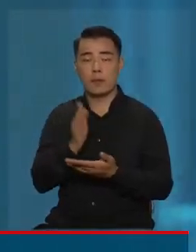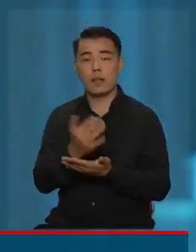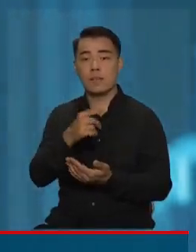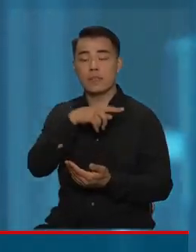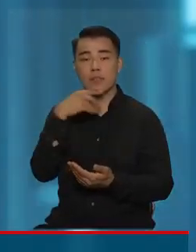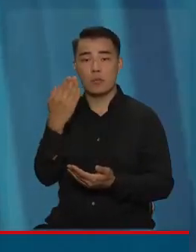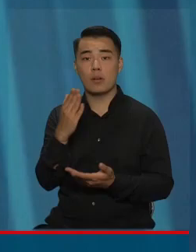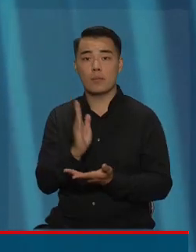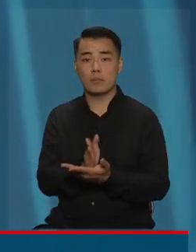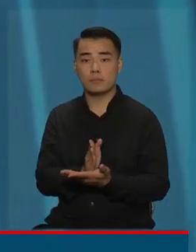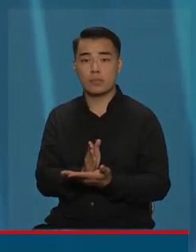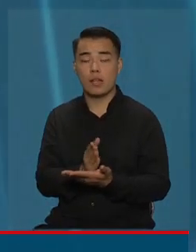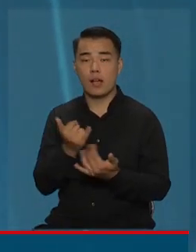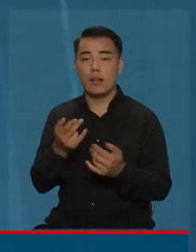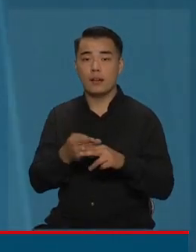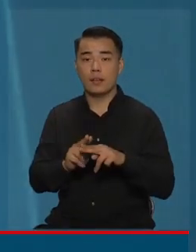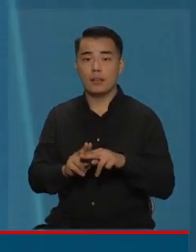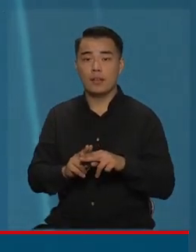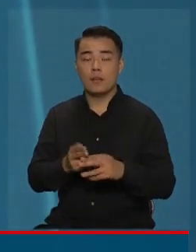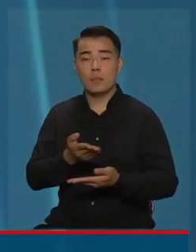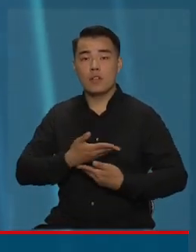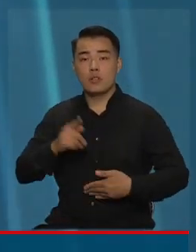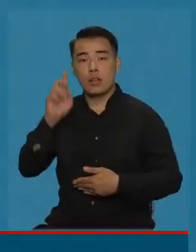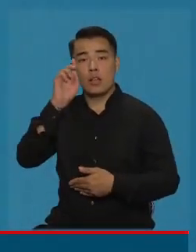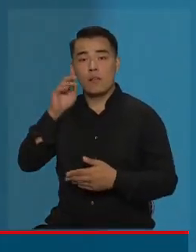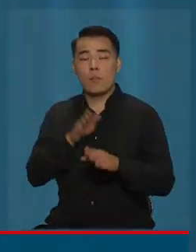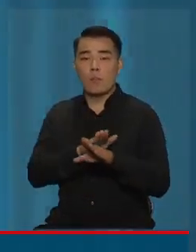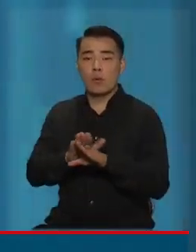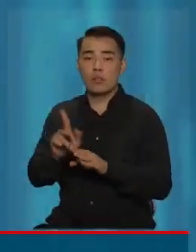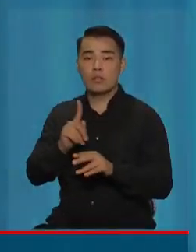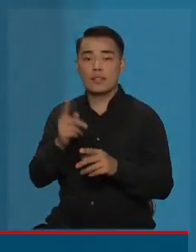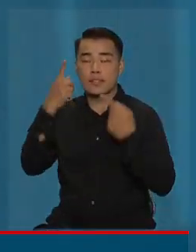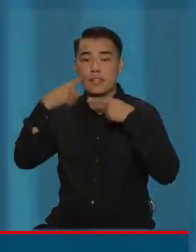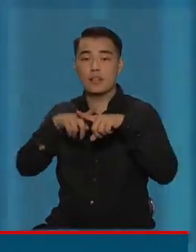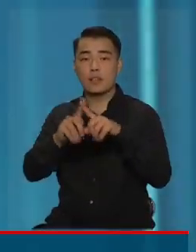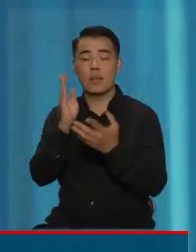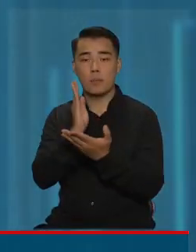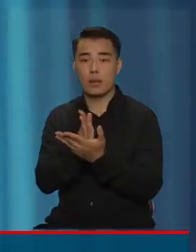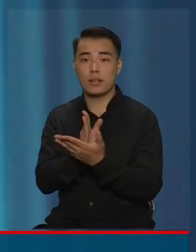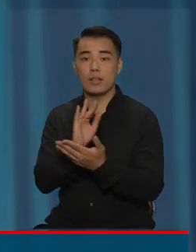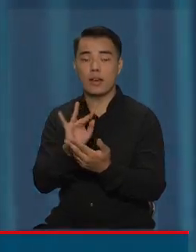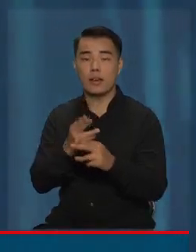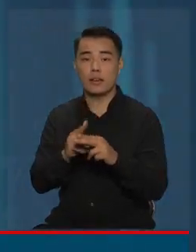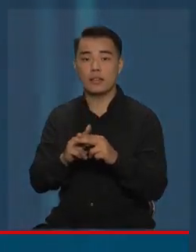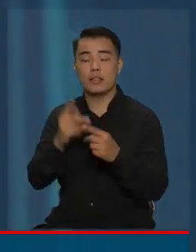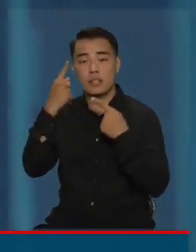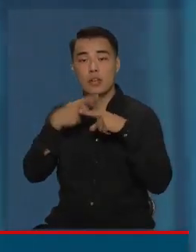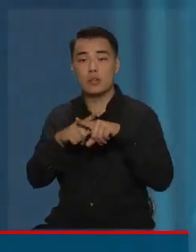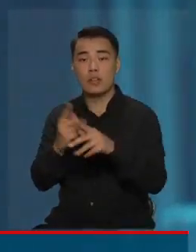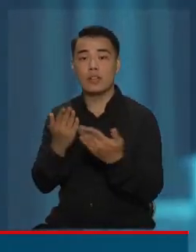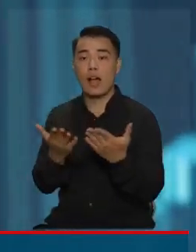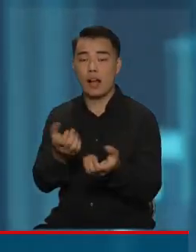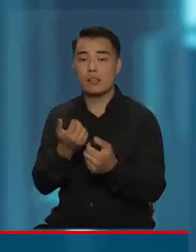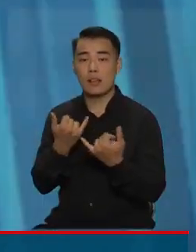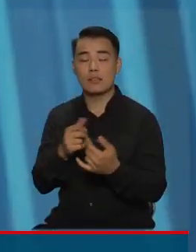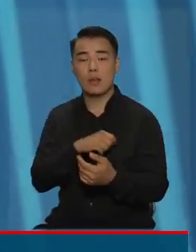қазір. Сондықтан да қазір біздің үкіметімізде барлық құралдары қолында бар. Осы құралдарды қолданса, ол